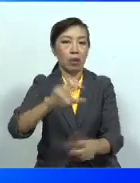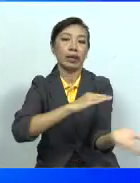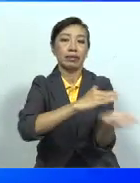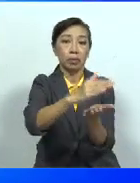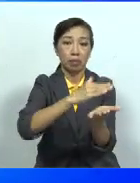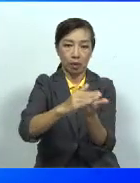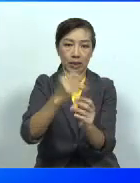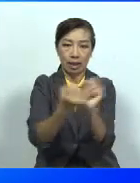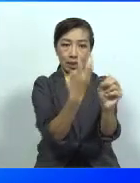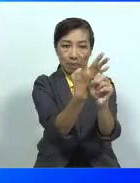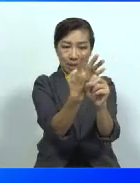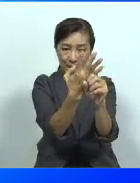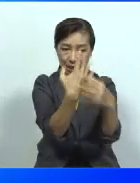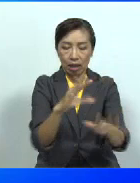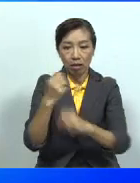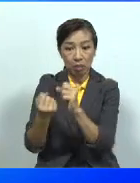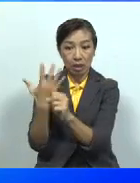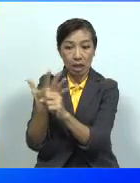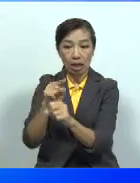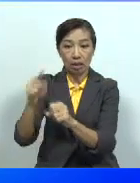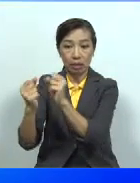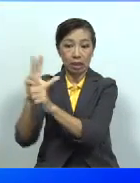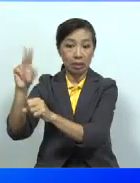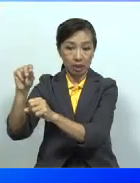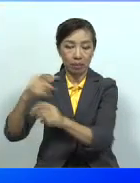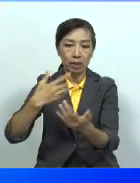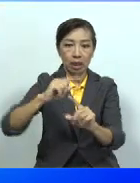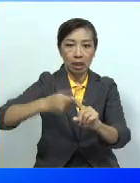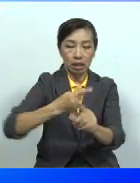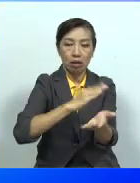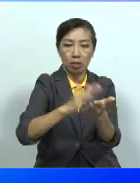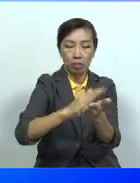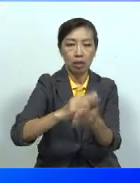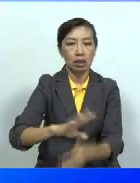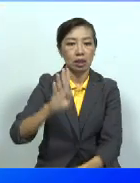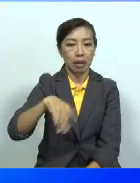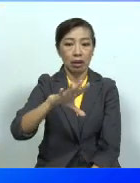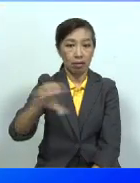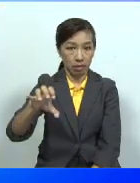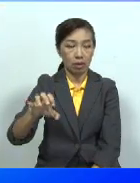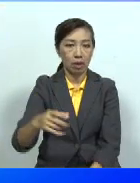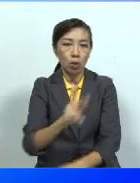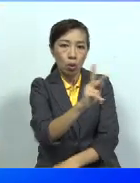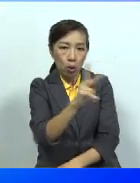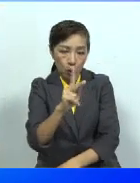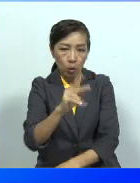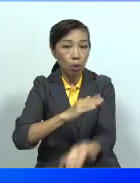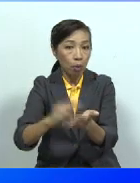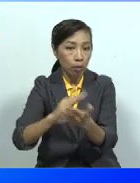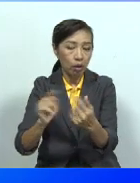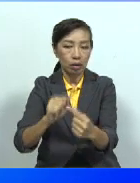กส่วนปีที่5ถึงปีที่30ผ่อนชำระเดือนละ 4,500 บาทระยะเวลากู้สูงสุด30